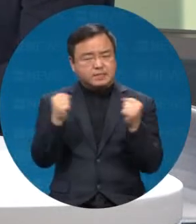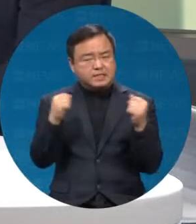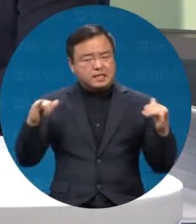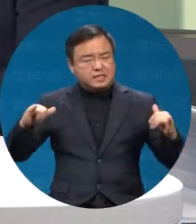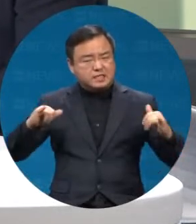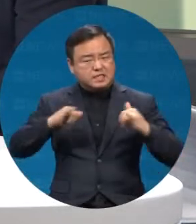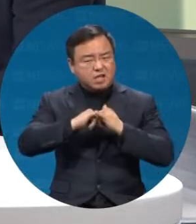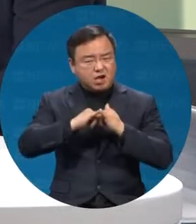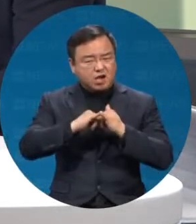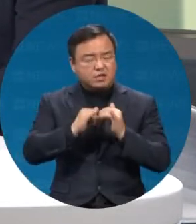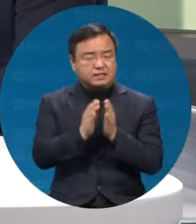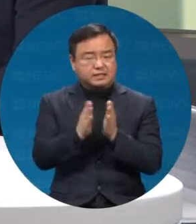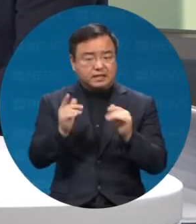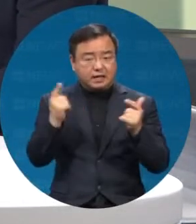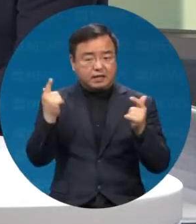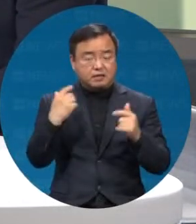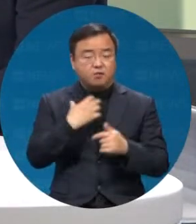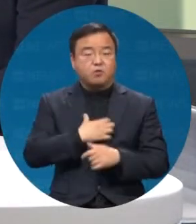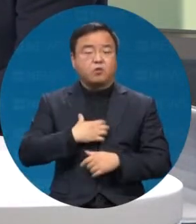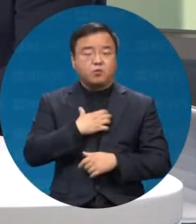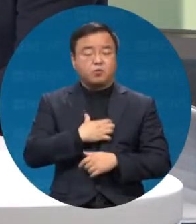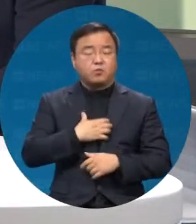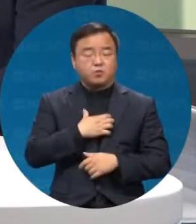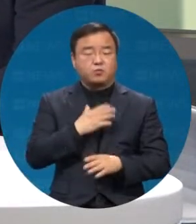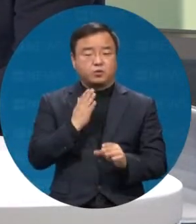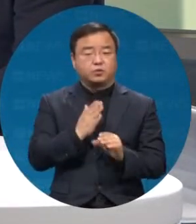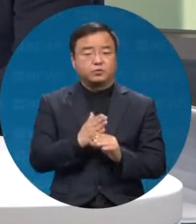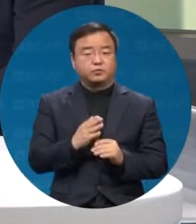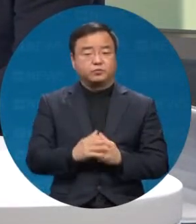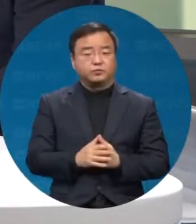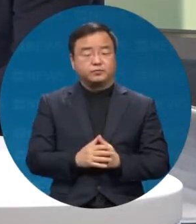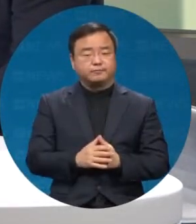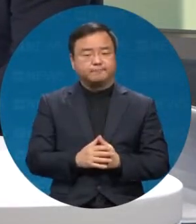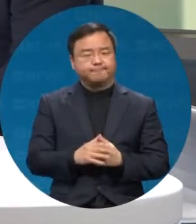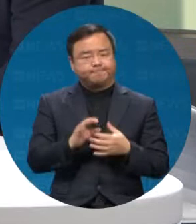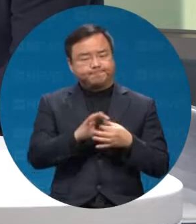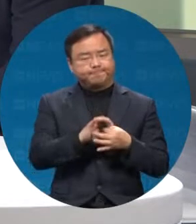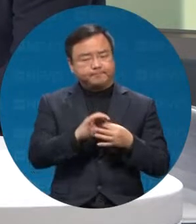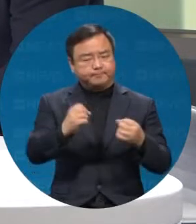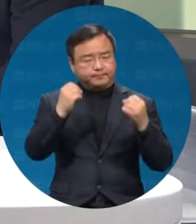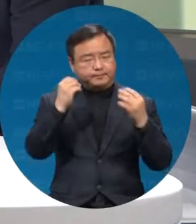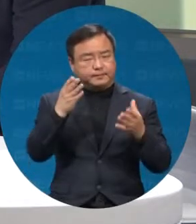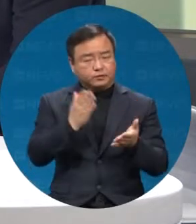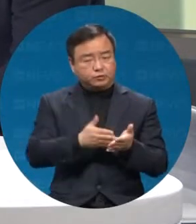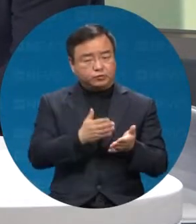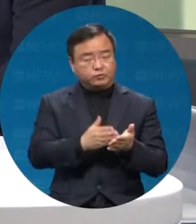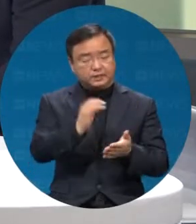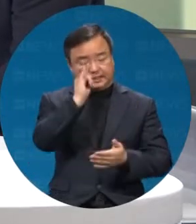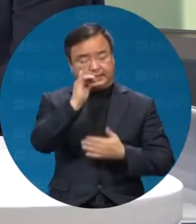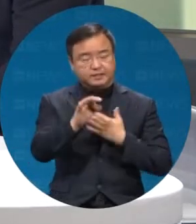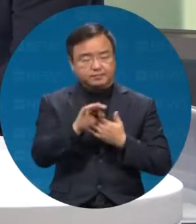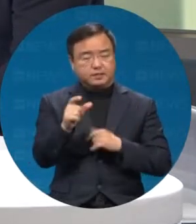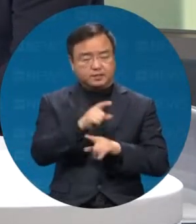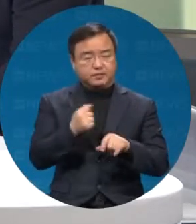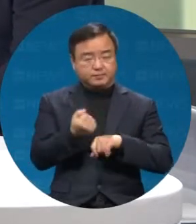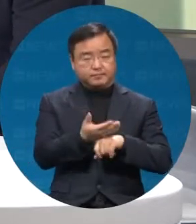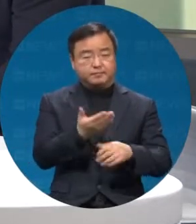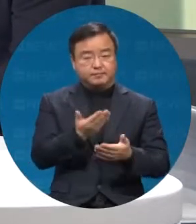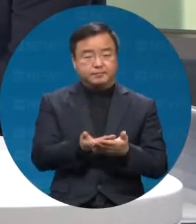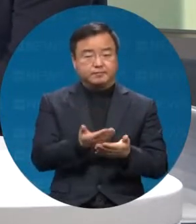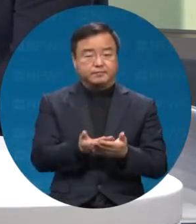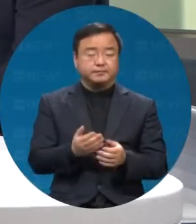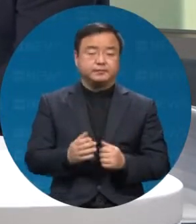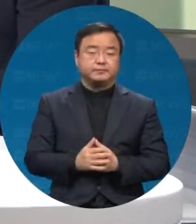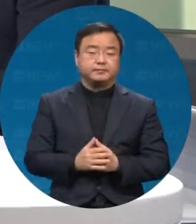찾아오는 거 아니냐 이런 우려 섞인 우려도 나오고 있는데 좀 관련된 새로운 소식이 들어오면 다시 한 번 좀 전해 주시기 바랍니다 자